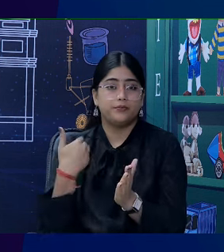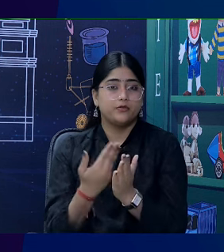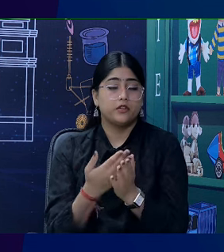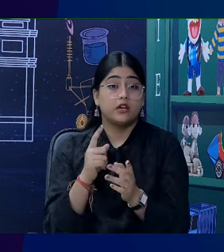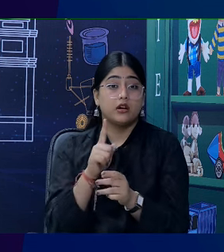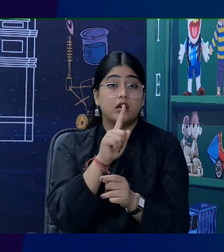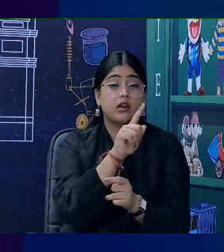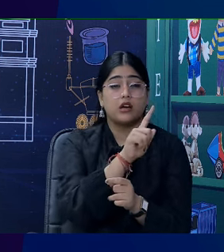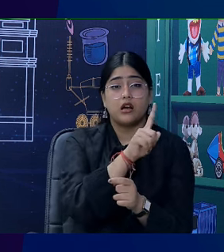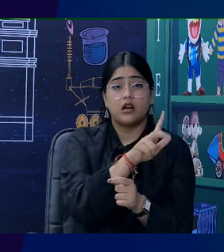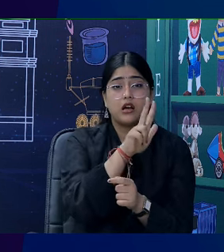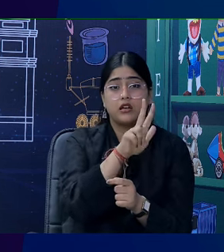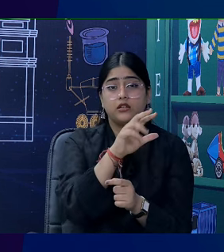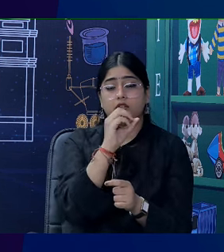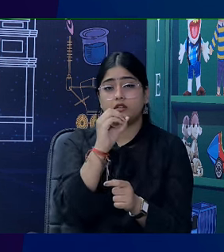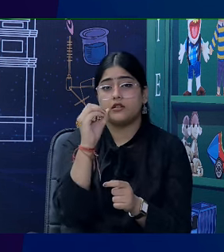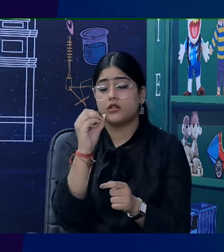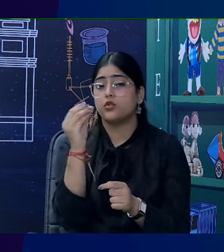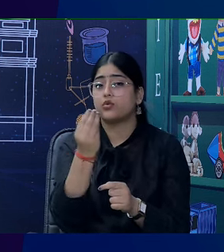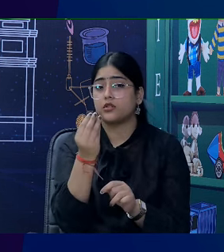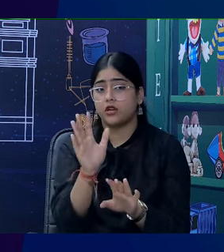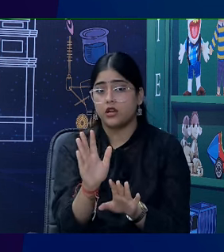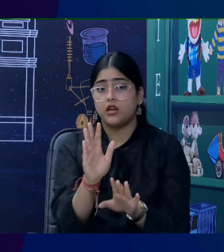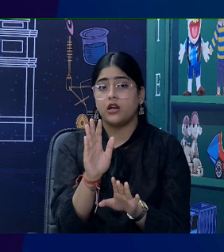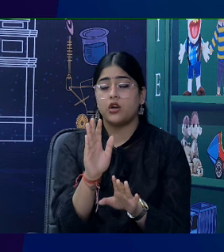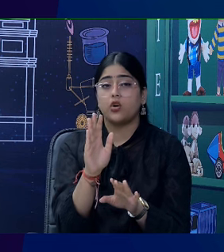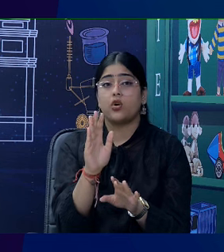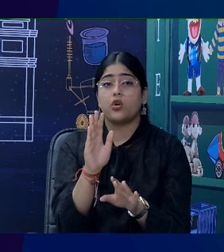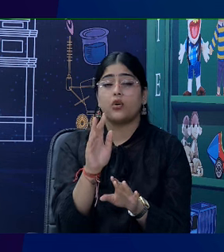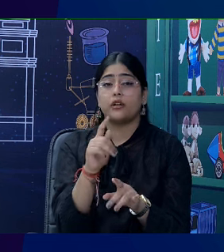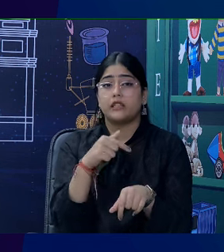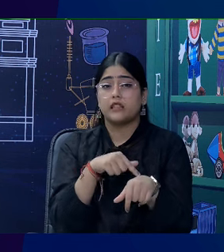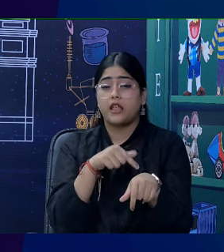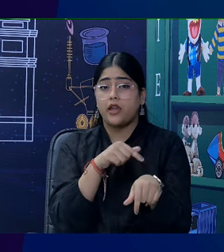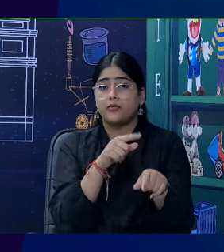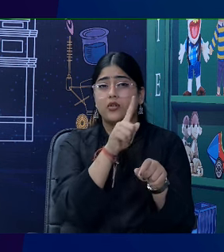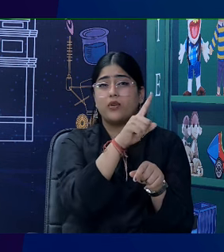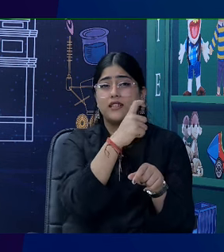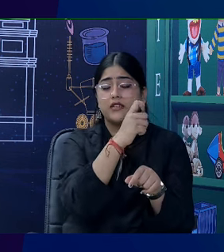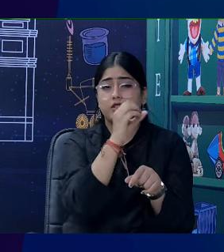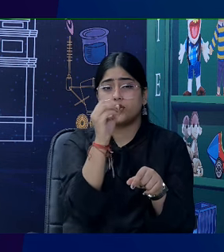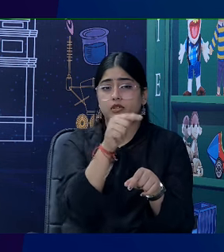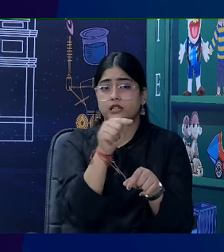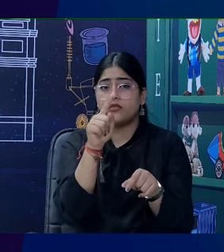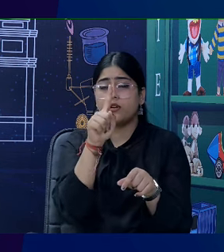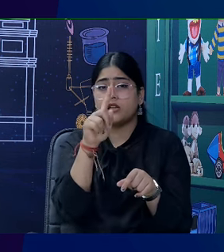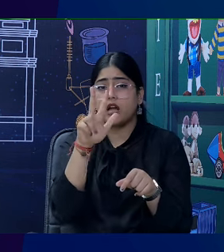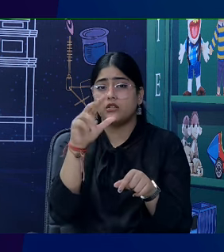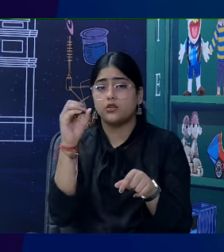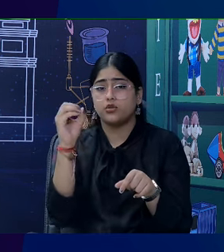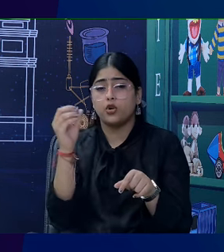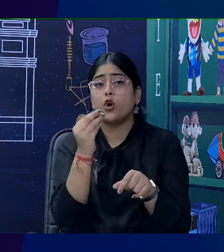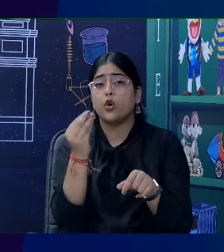में जो राजस्थान था उसमें ज्यादातर जो है राजपूत राजाओं ने ही शासन किया है और उसमें से एक बहुत ही शूरवीर